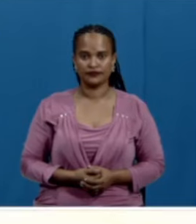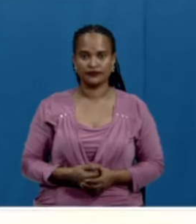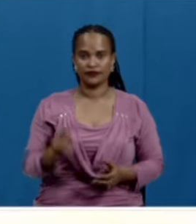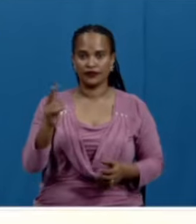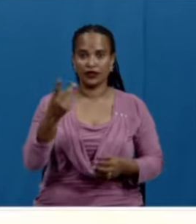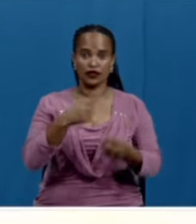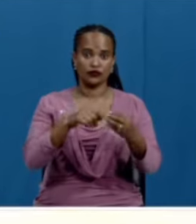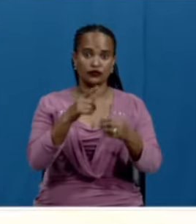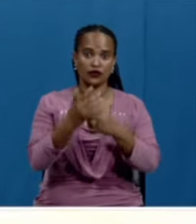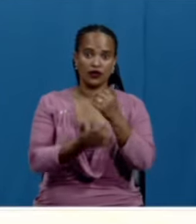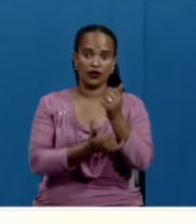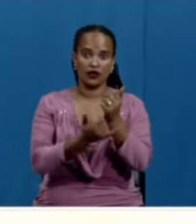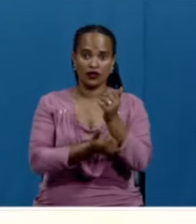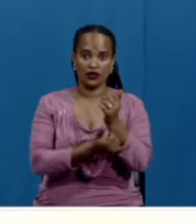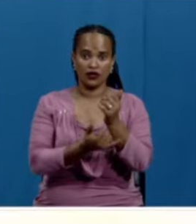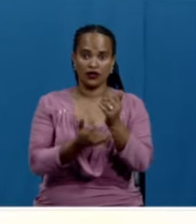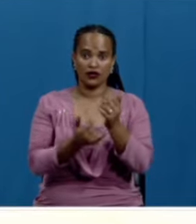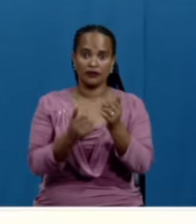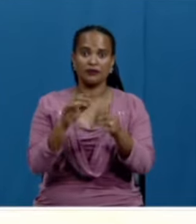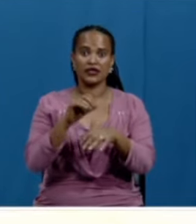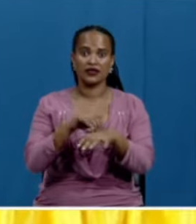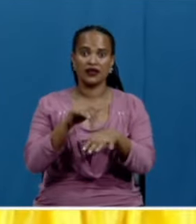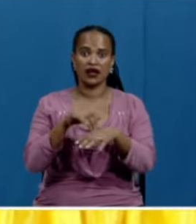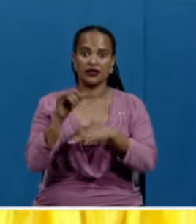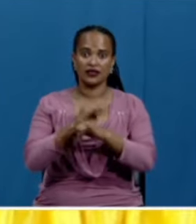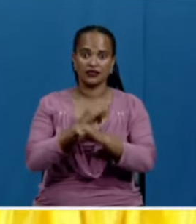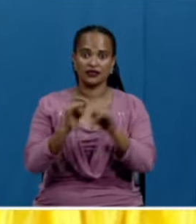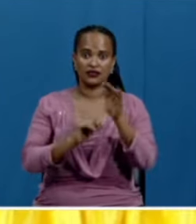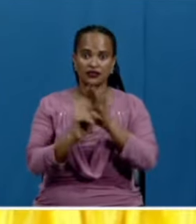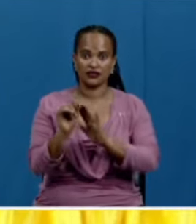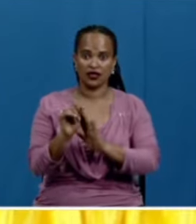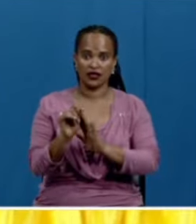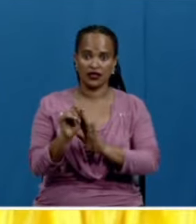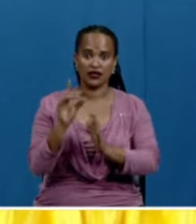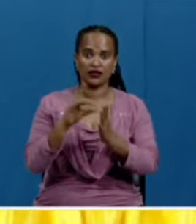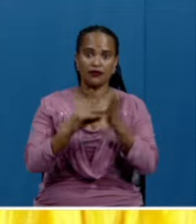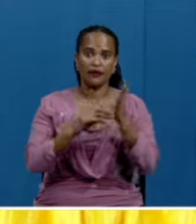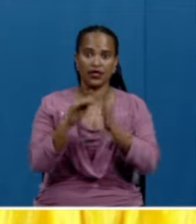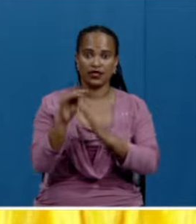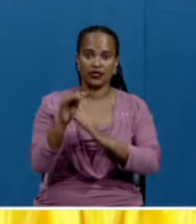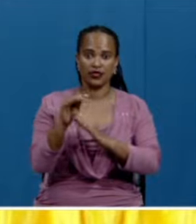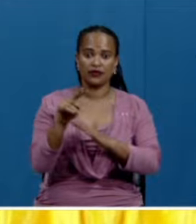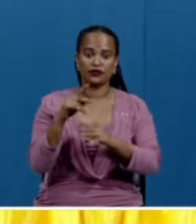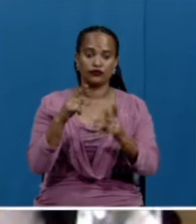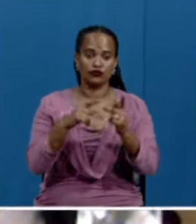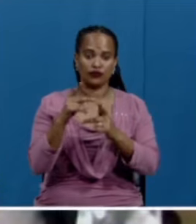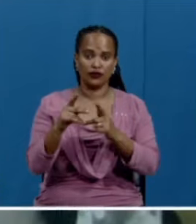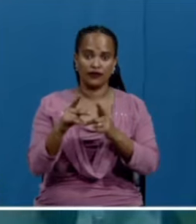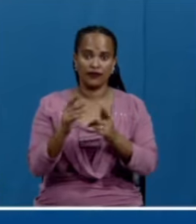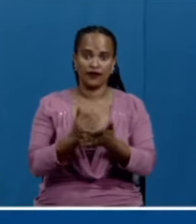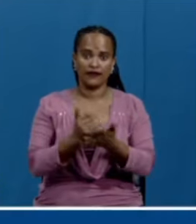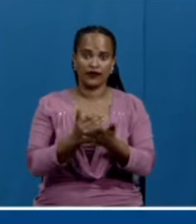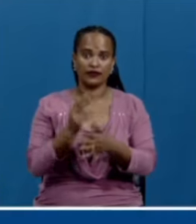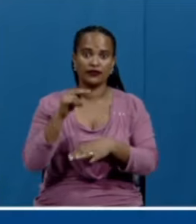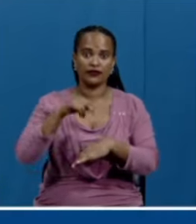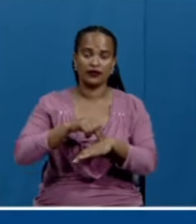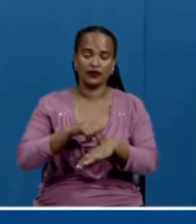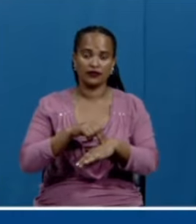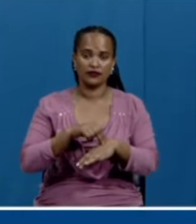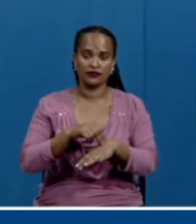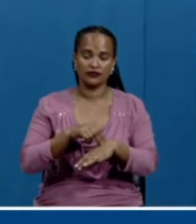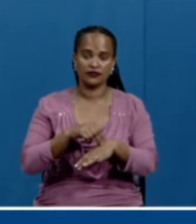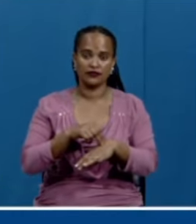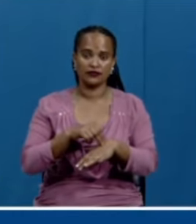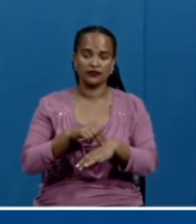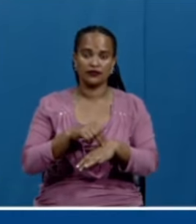ካልኣይ ዙር ሃገር ለኸ ቅነ ምንቕናቕ ኢንዳስትሪ ትግራይ ኣብ ከተማ መቐለ ተሳሊጡ። እቲ መድረኽ ኣፍረይቲ ትካላት ኣጋጢምዎን ካብ